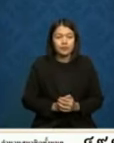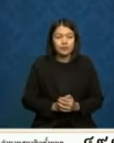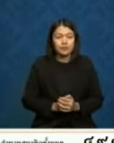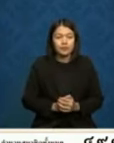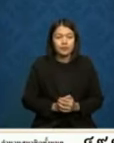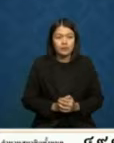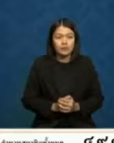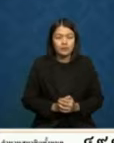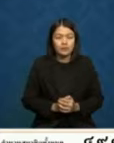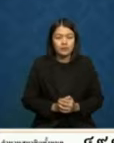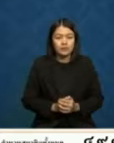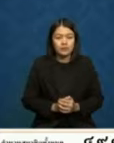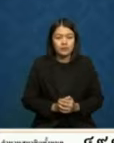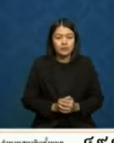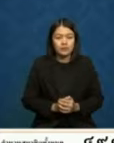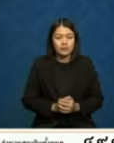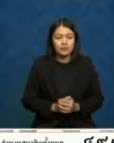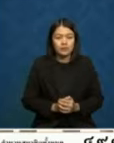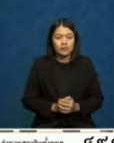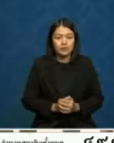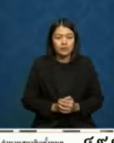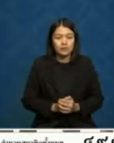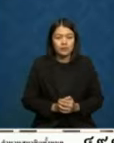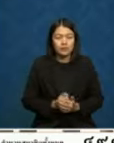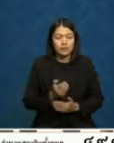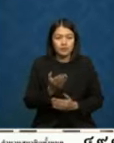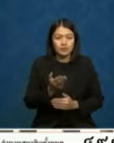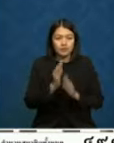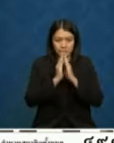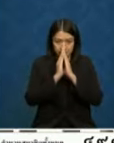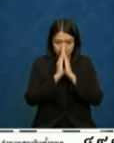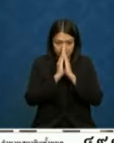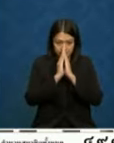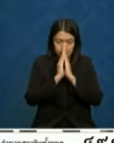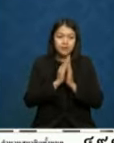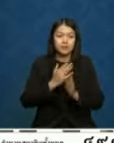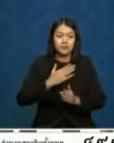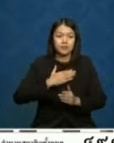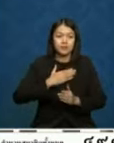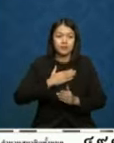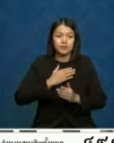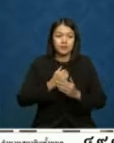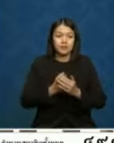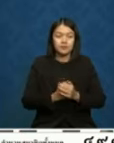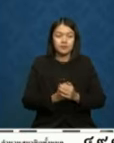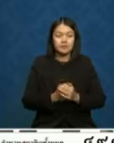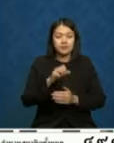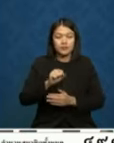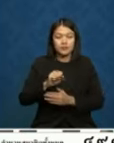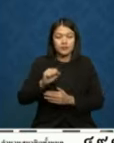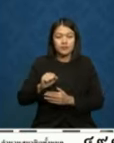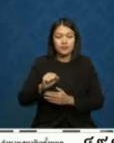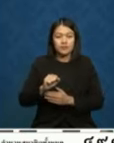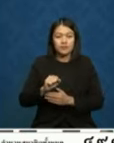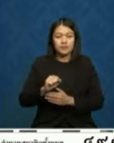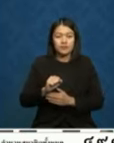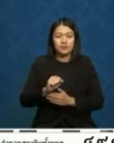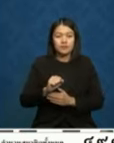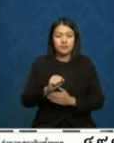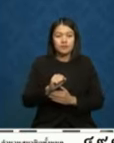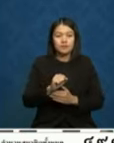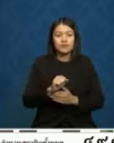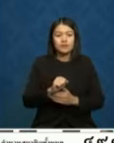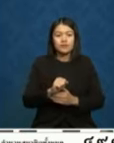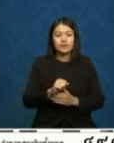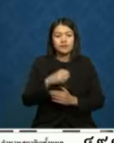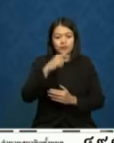ามประวานมั่นเป็นจิตครับ กลับเรียนท่านประธานที่เคารพครับผมปัวชยัมพวันมั่นเพ็ญจิตครับผู้แทนราษฎรคนจอมทองท่าข้ามบางขุนเทียนพรรค